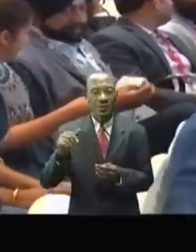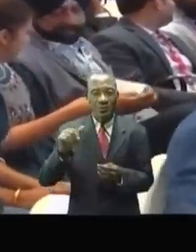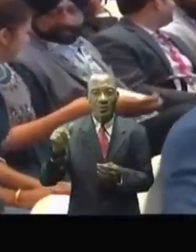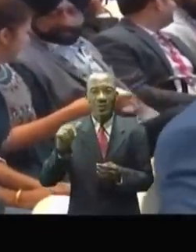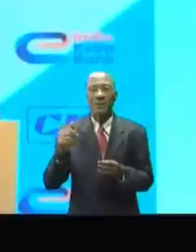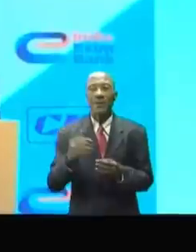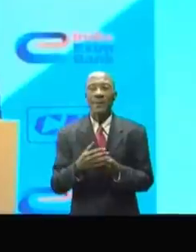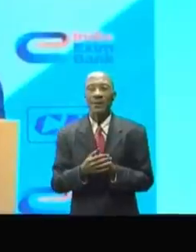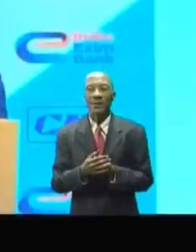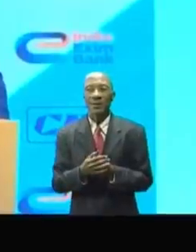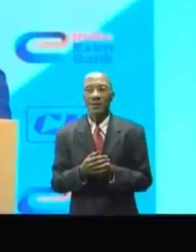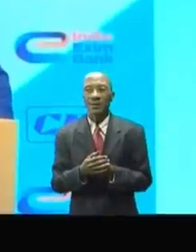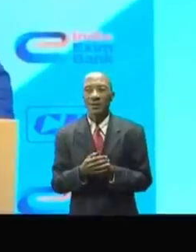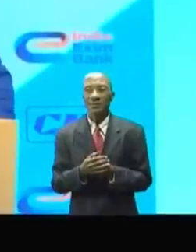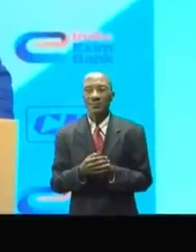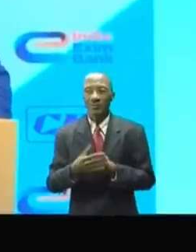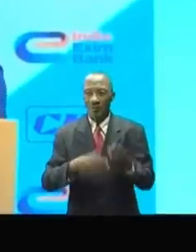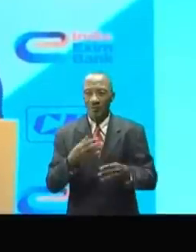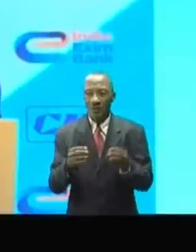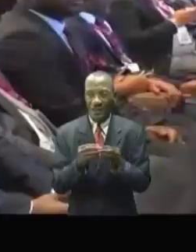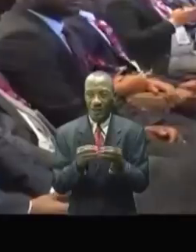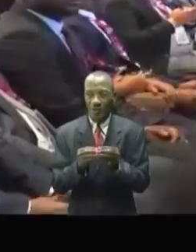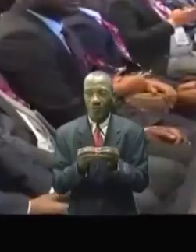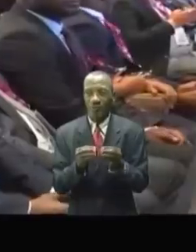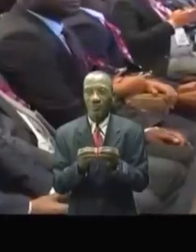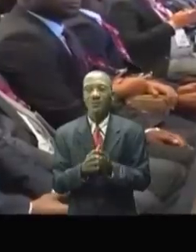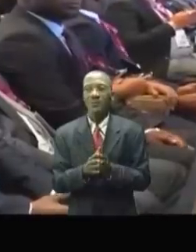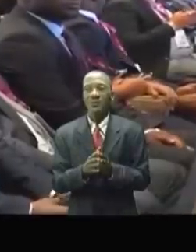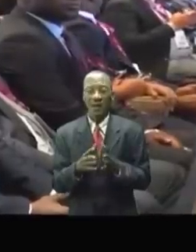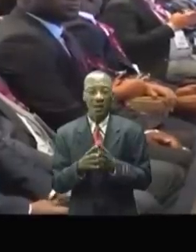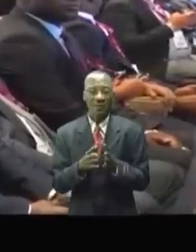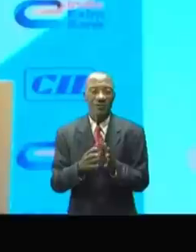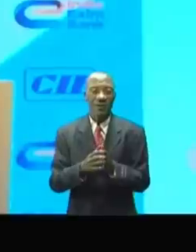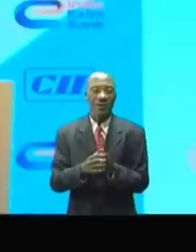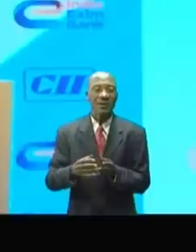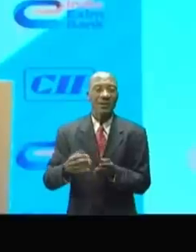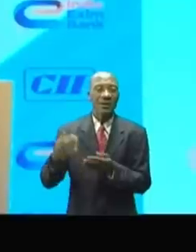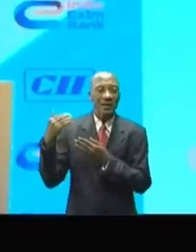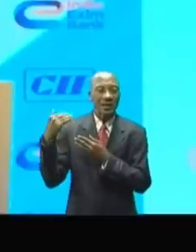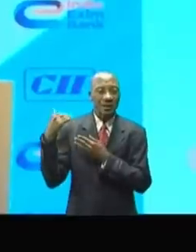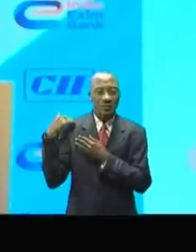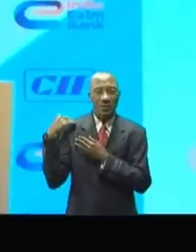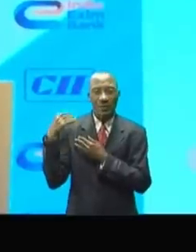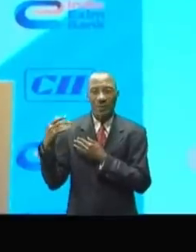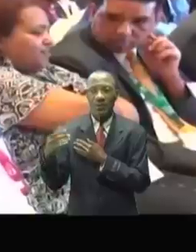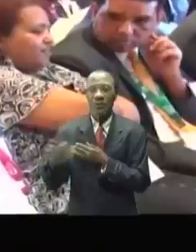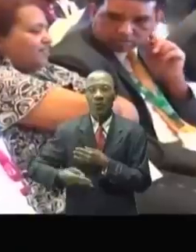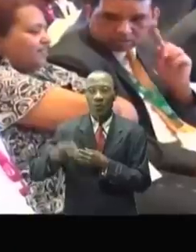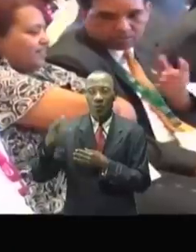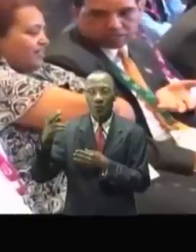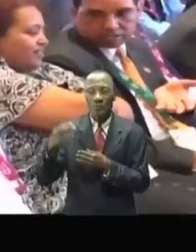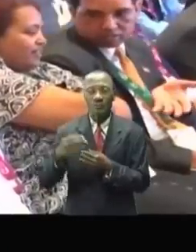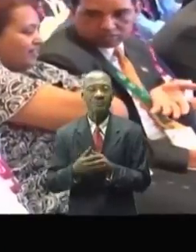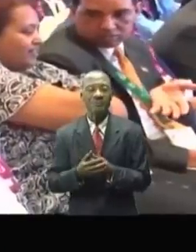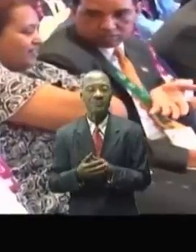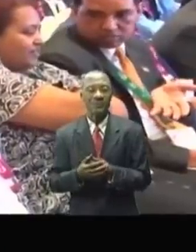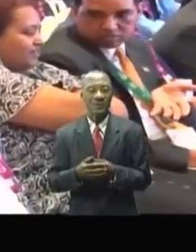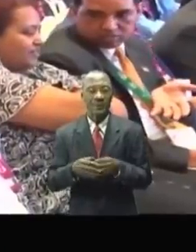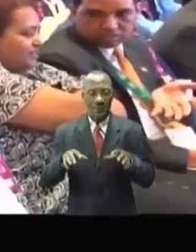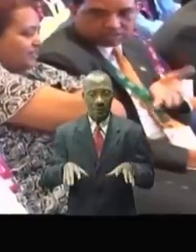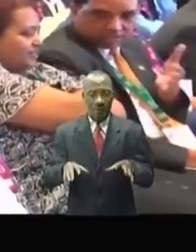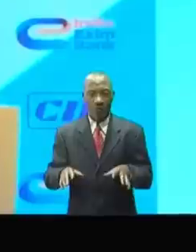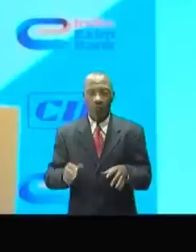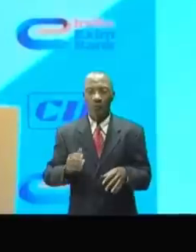au sens large entre l'Inde et l'Afrique. Représentant la RDC à ses assises, Vital Kamere, vice-premier